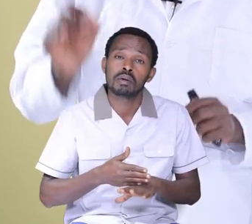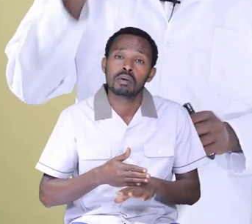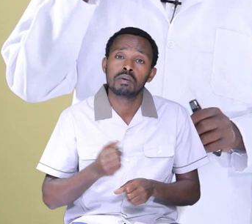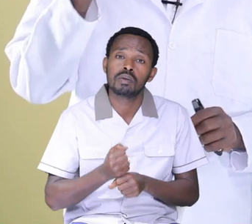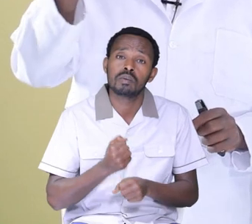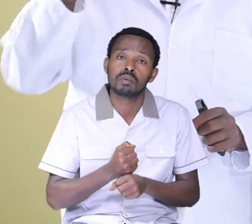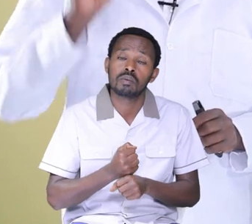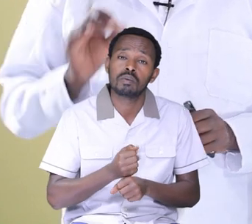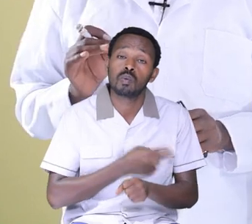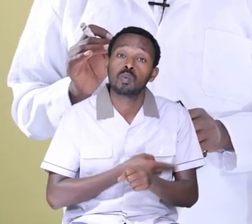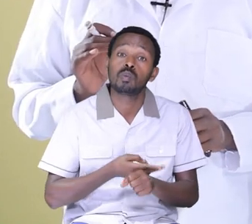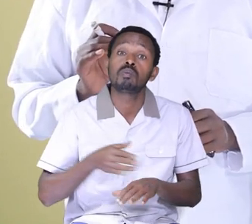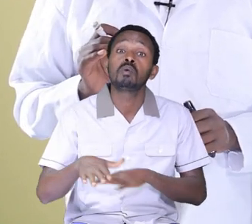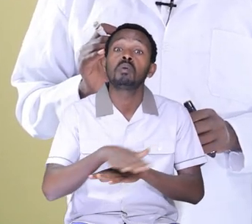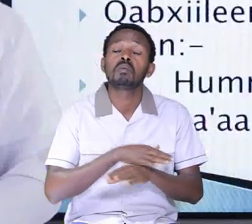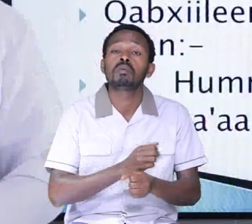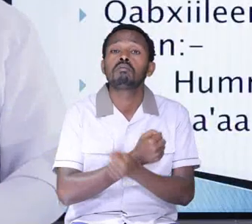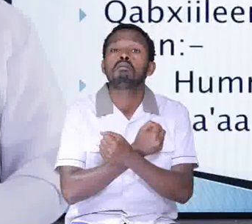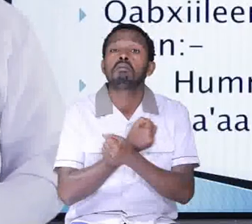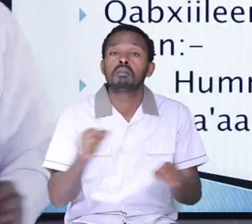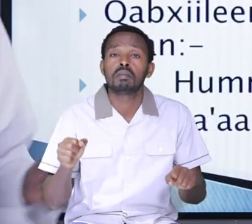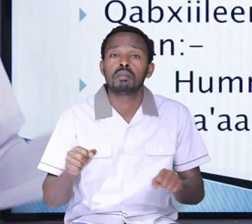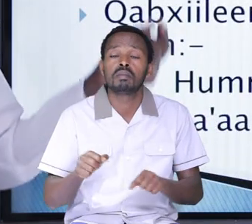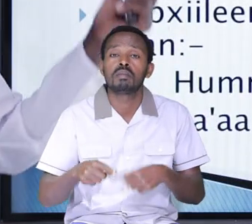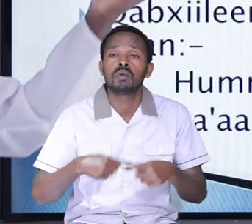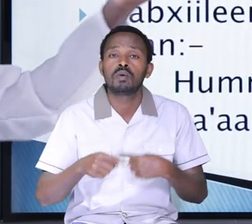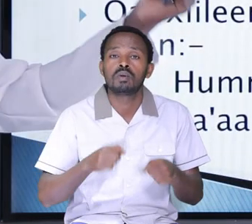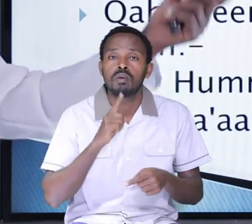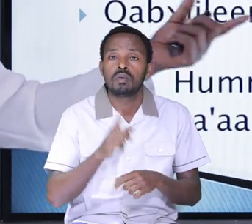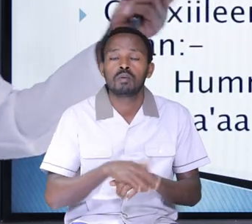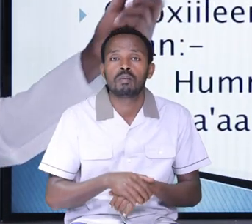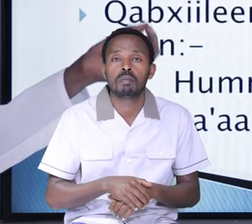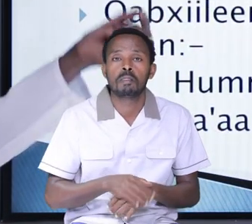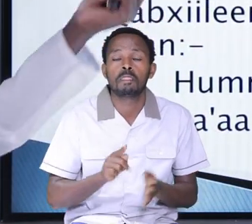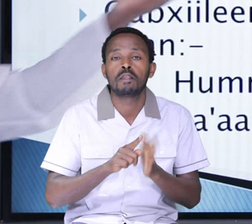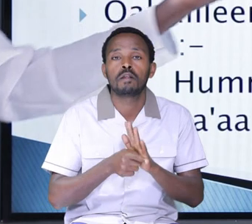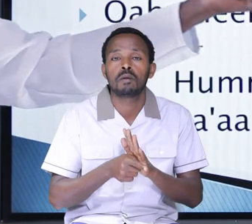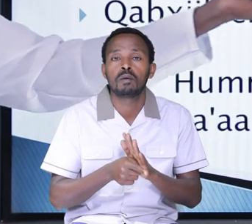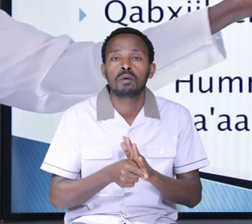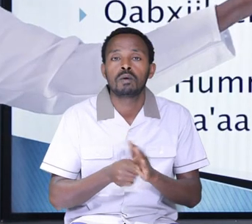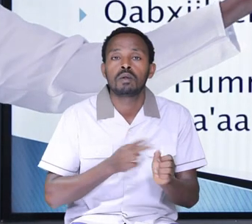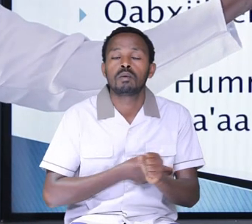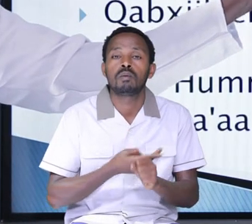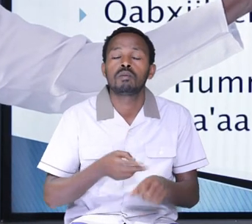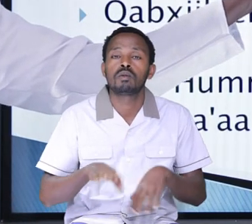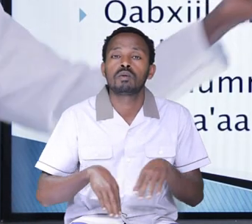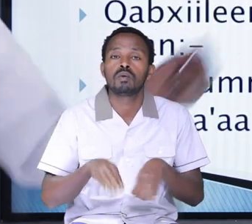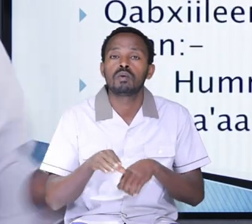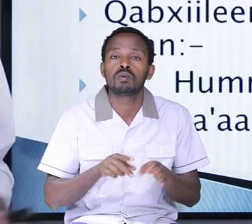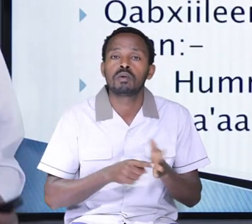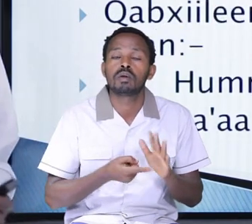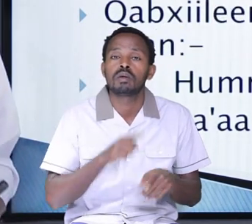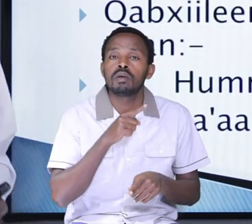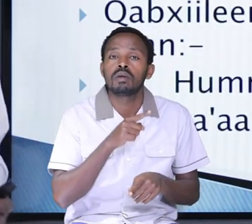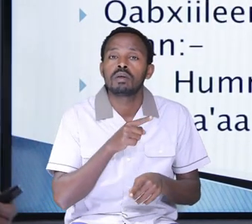walabaan kan socho'udha. Fakkeenyaaf humni sochooftuu mallattoo ishee kanaan kan bakka buutu